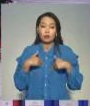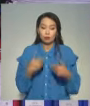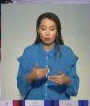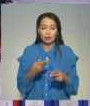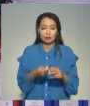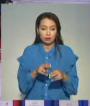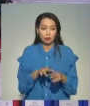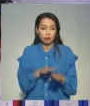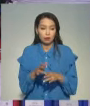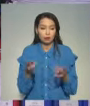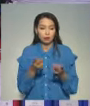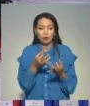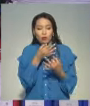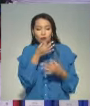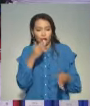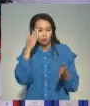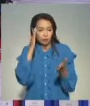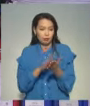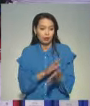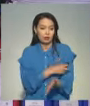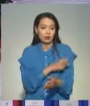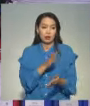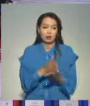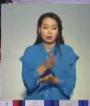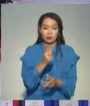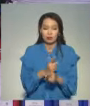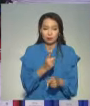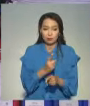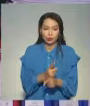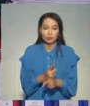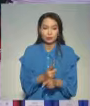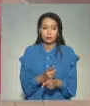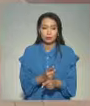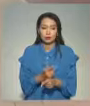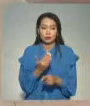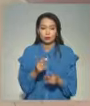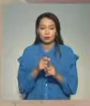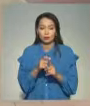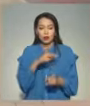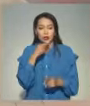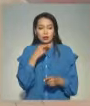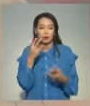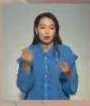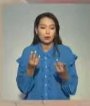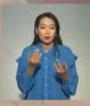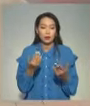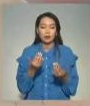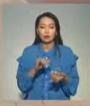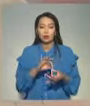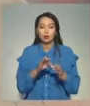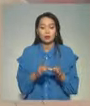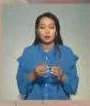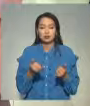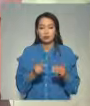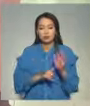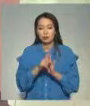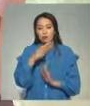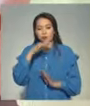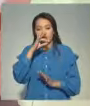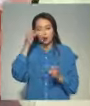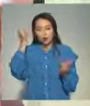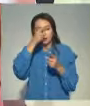және кез келген жерге емес, осы мемлекеттік мекемелерде ем алуды ұсынамын. Оқиғаның жай-жапсарын енді құқық қорғаушылар анықтамақ.